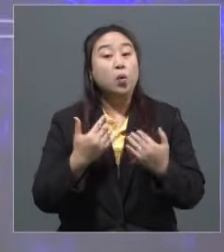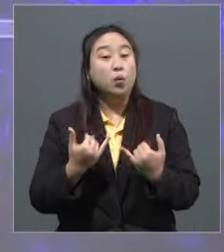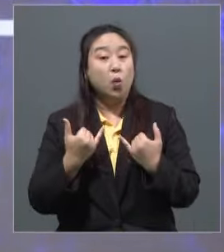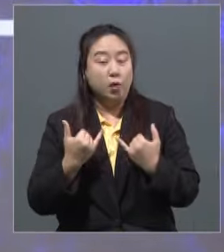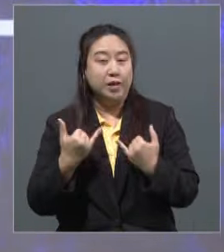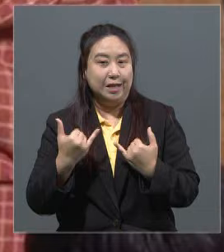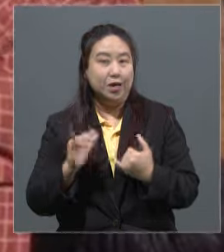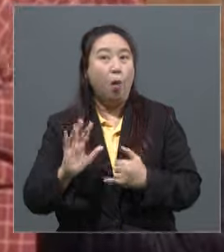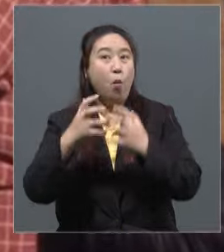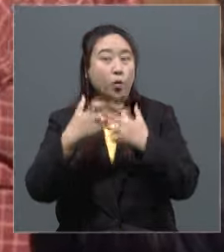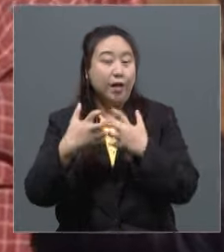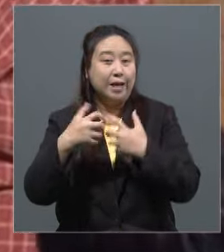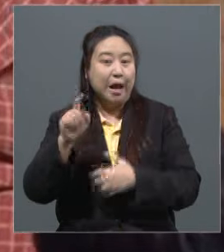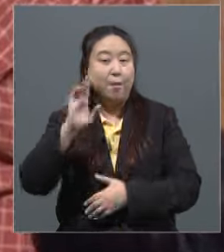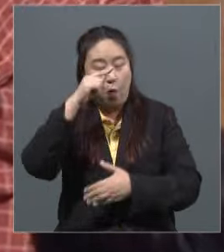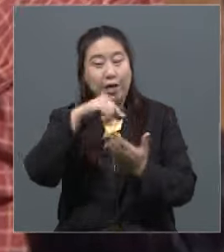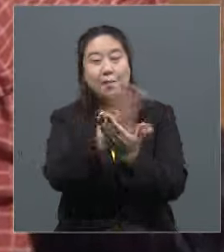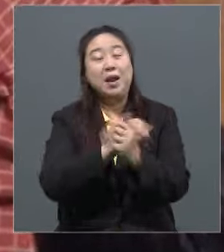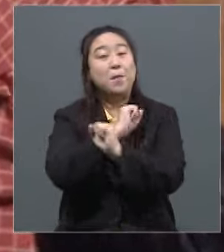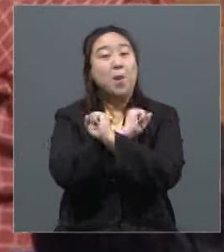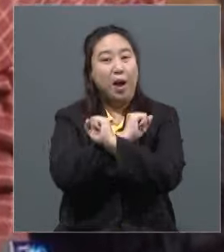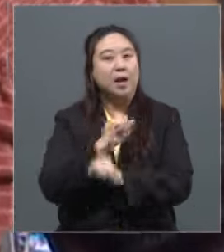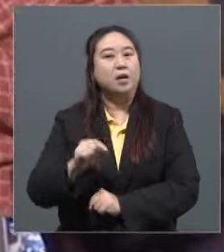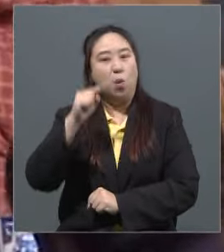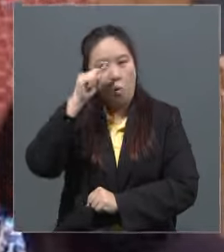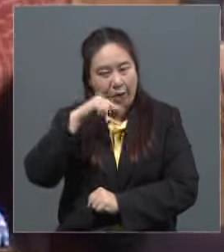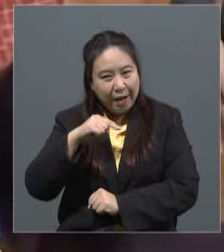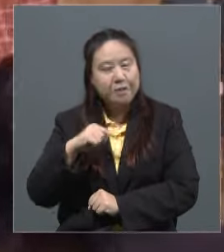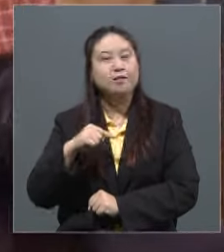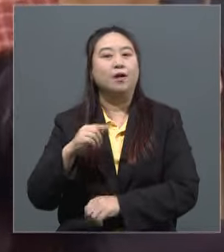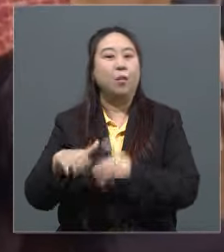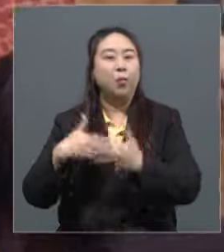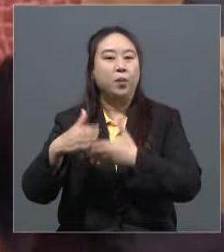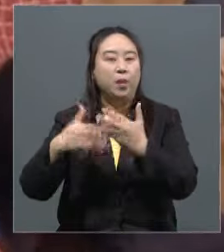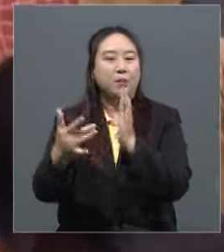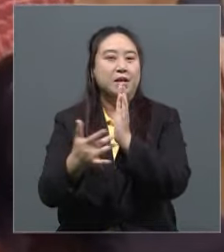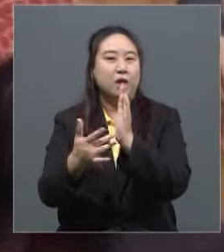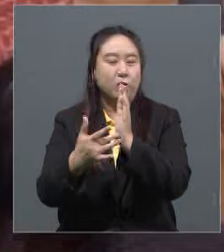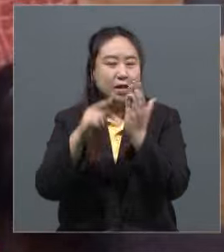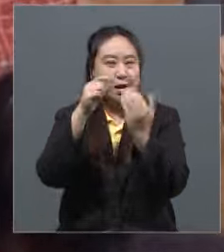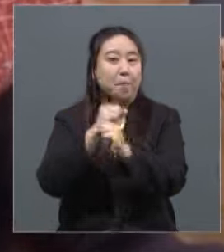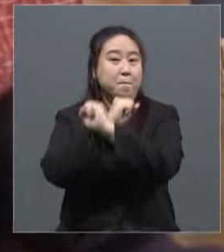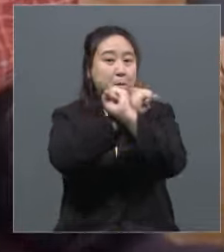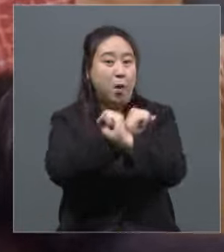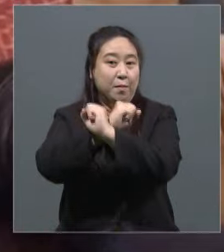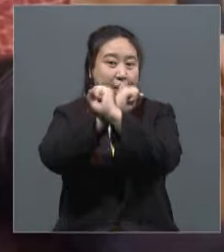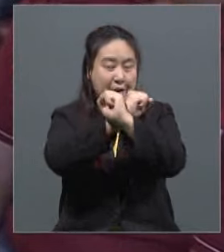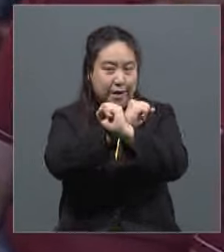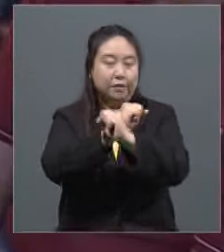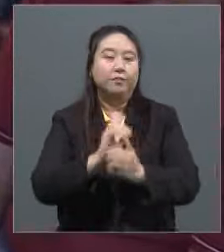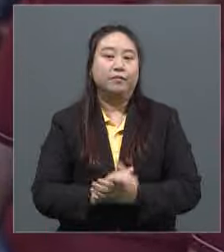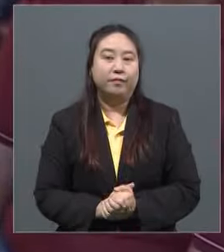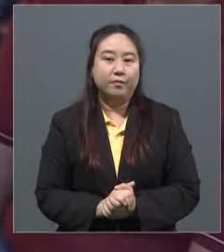ก้าวหนึ่งของอุตสาหกรรมการป้องกันประเทศของไทยไปสู่การขับเคลื่อนเทคโนโลยีป้องกันประเทศเพื่อการพึ่งพาตน